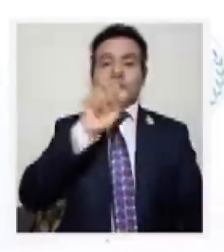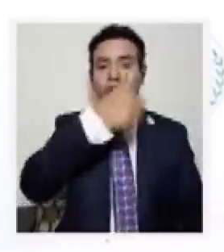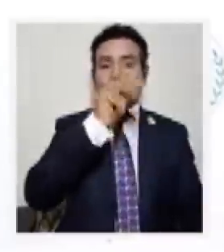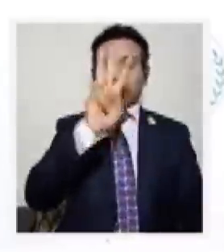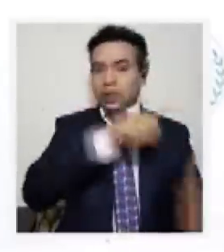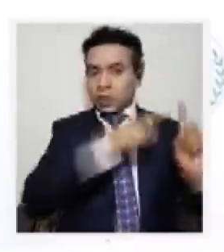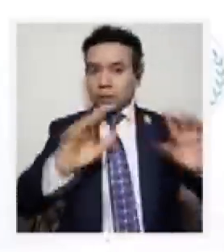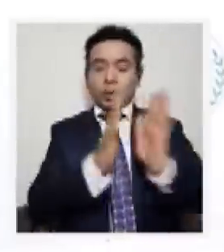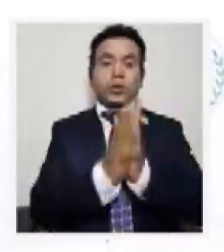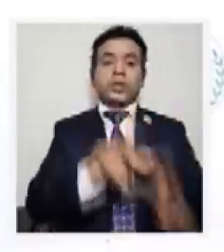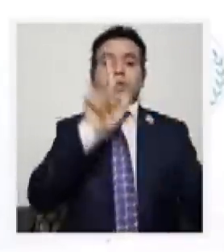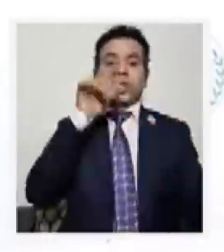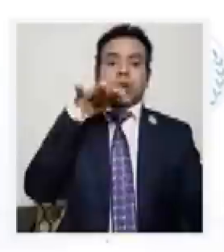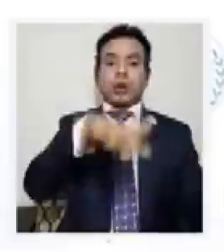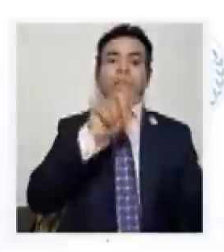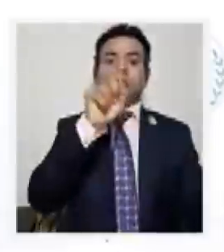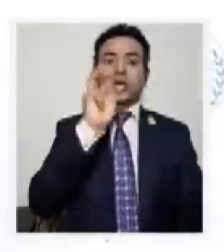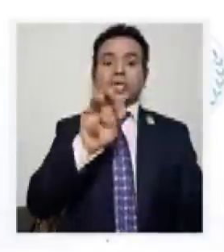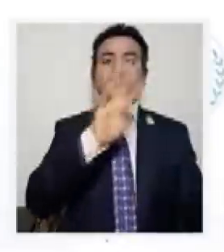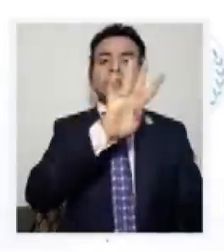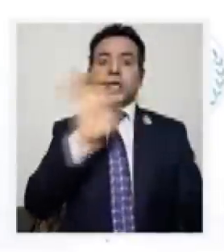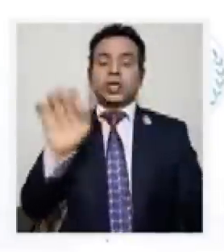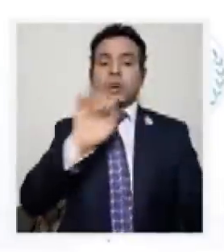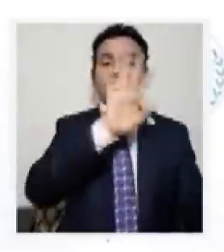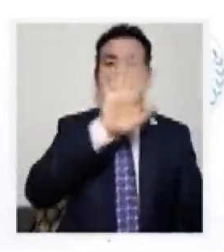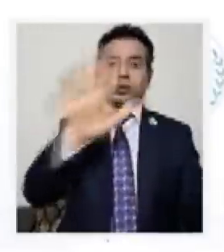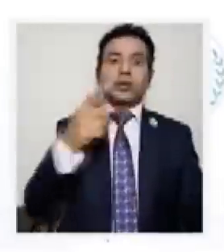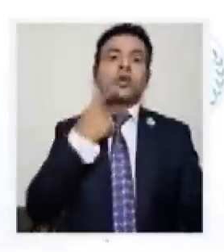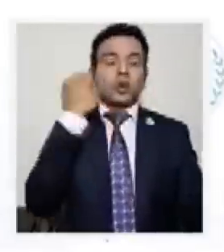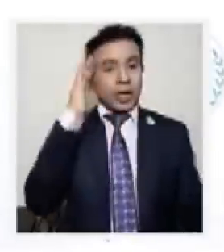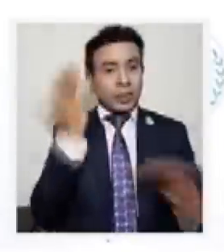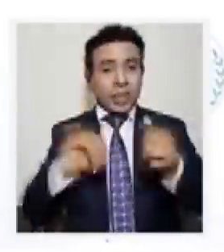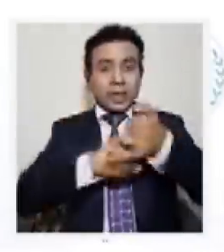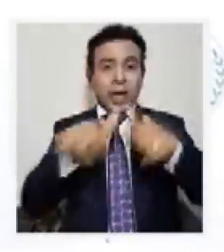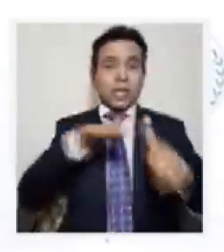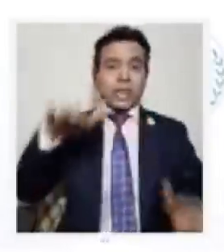দক্ষিণ পূর্ব এশিয়ায় 24 ঘন্টায় শনাক্ত হয়েছেন 24,263 জন, এ পর্যন্ত